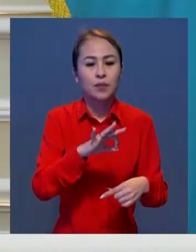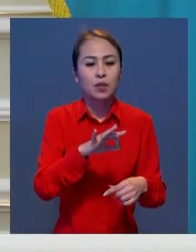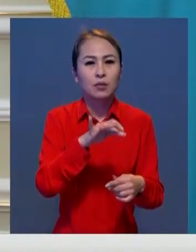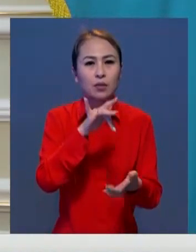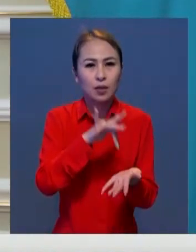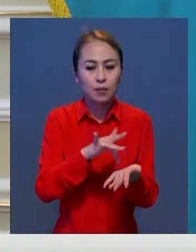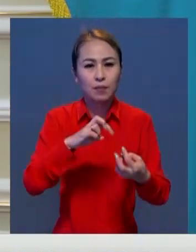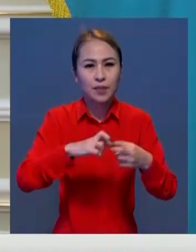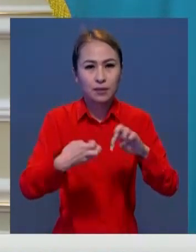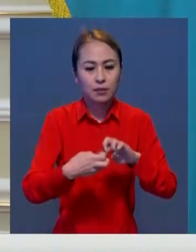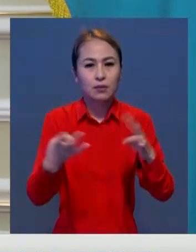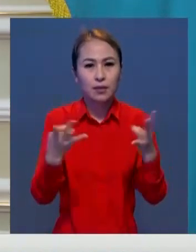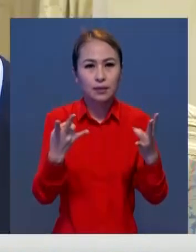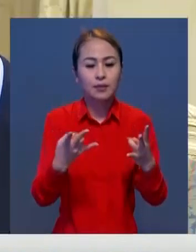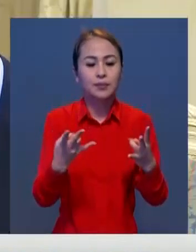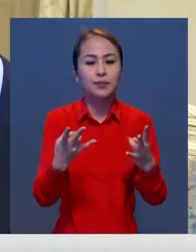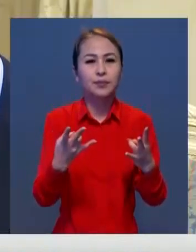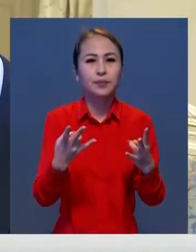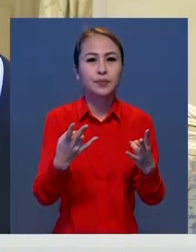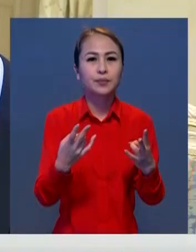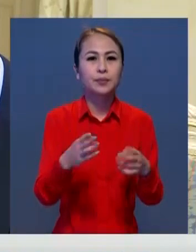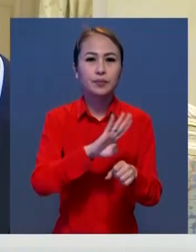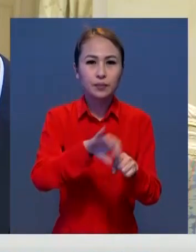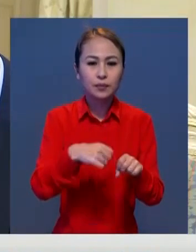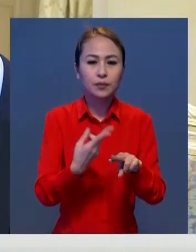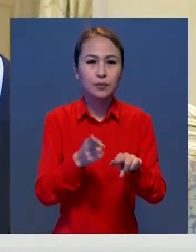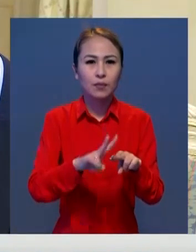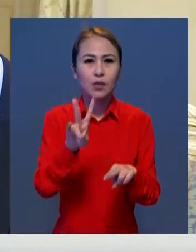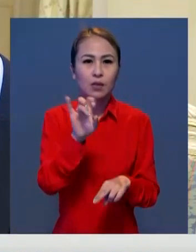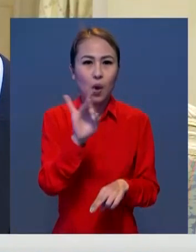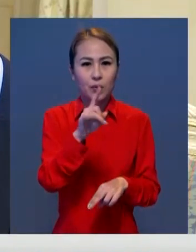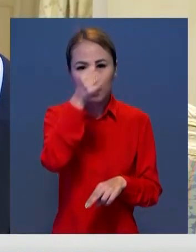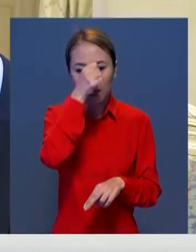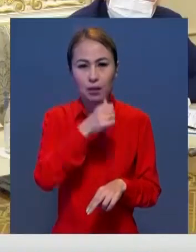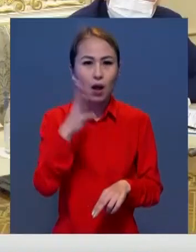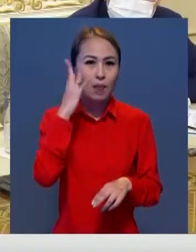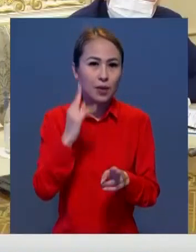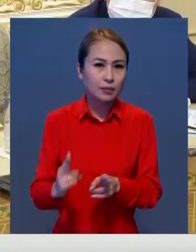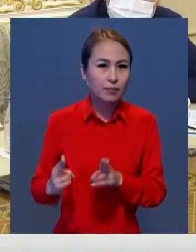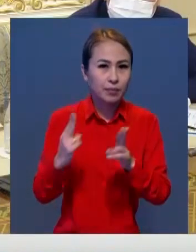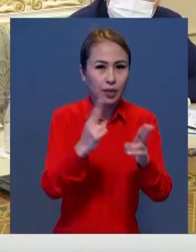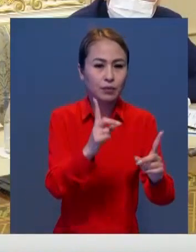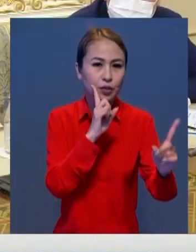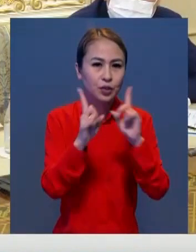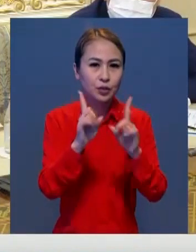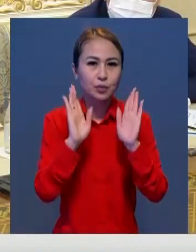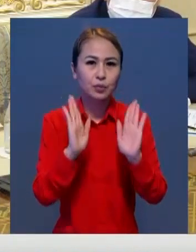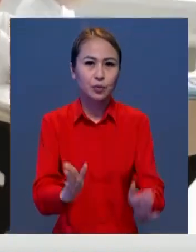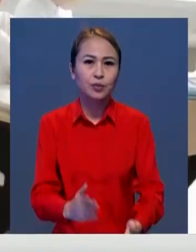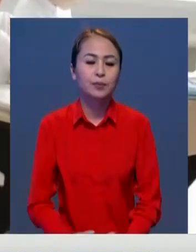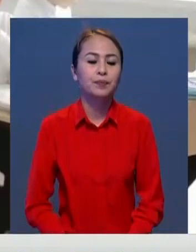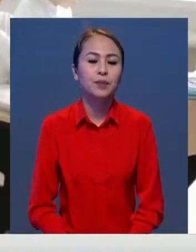ортақ мәселеріңіз бар. Сондықтан амандық болса, біз наурыз айында Алматыға барып арнайы жиналысты